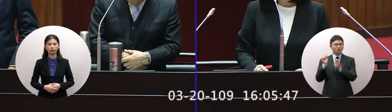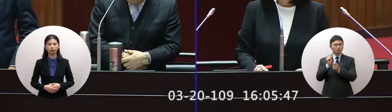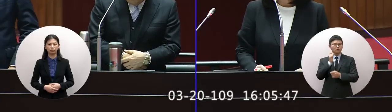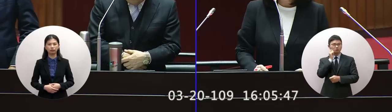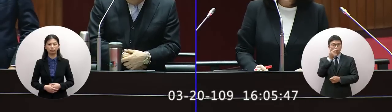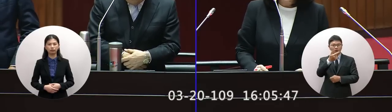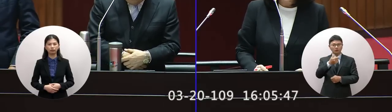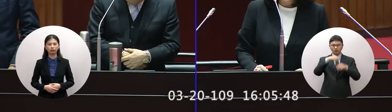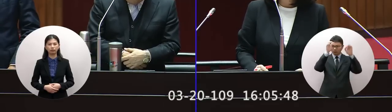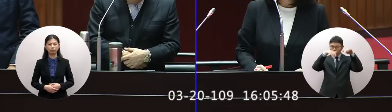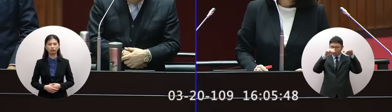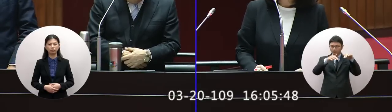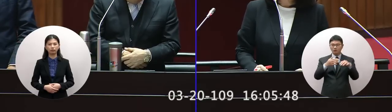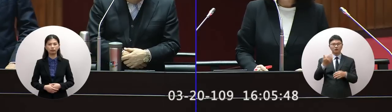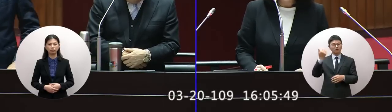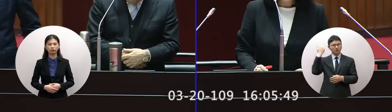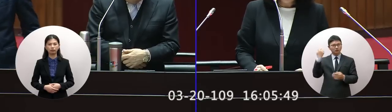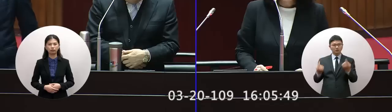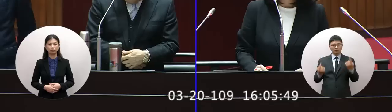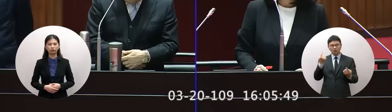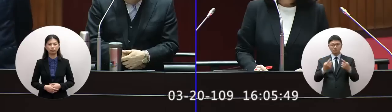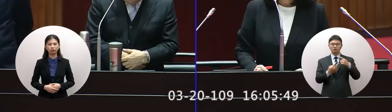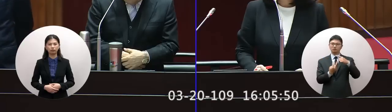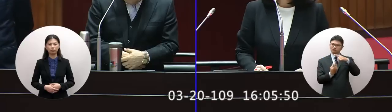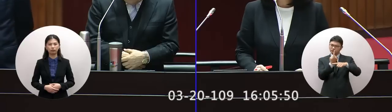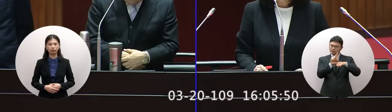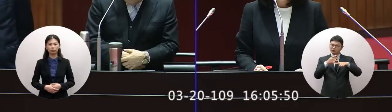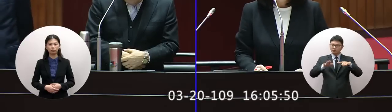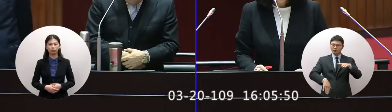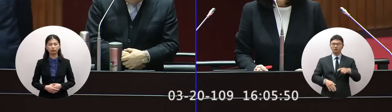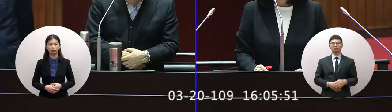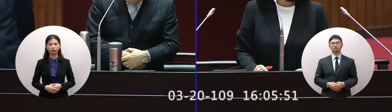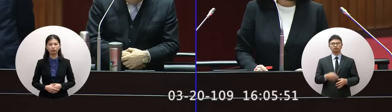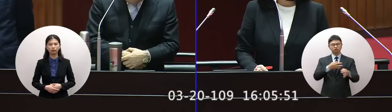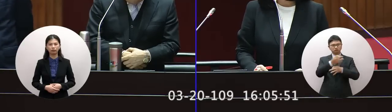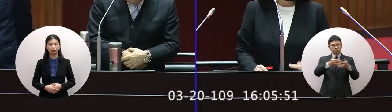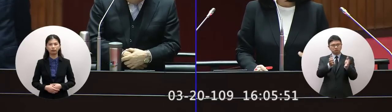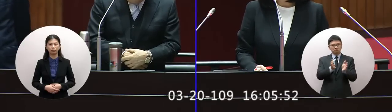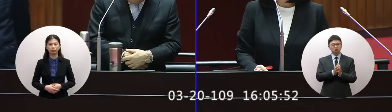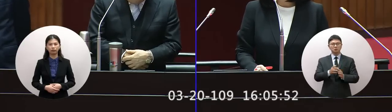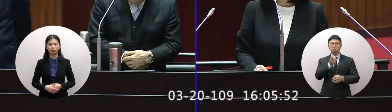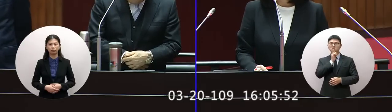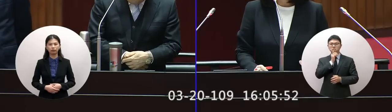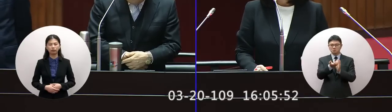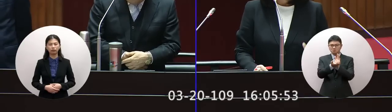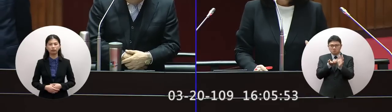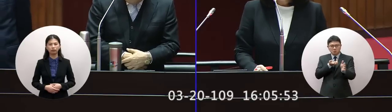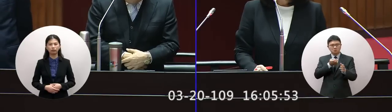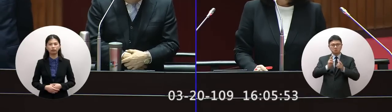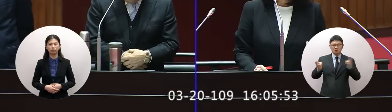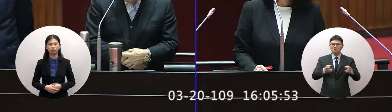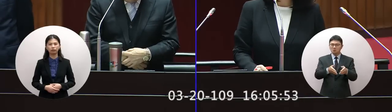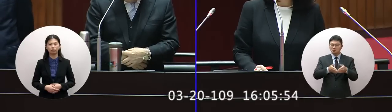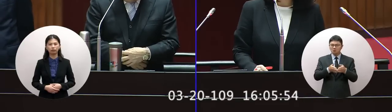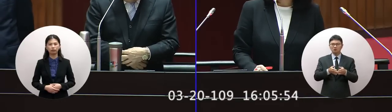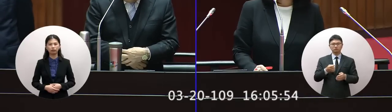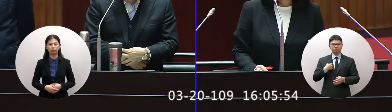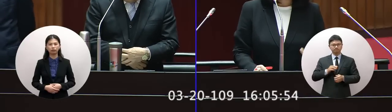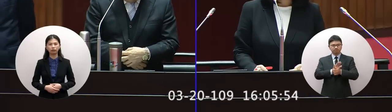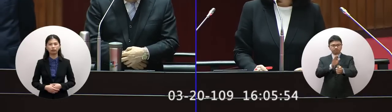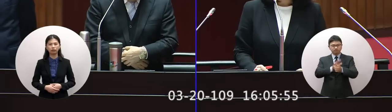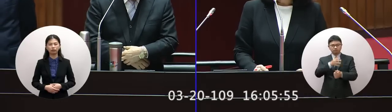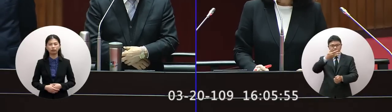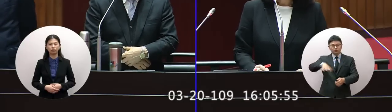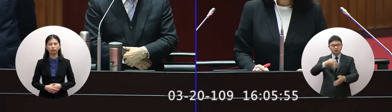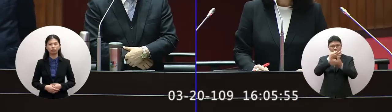雨量只有历年来平均值的一半，经济部也告诉我们要超前部署，所以我们推动了